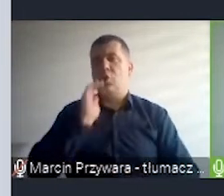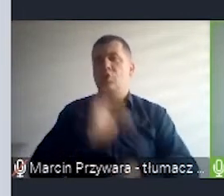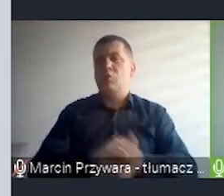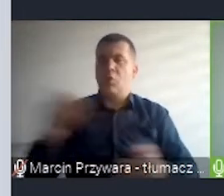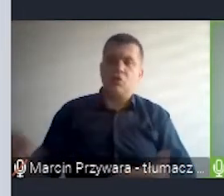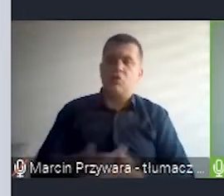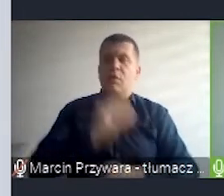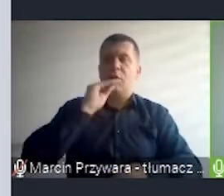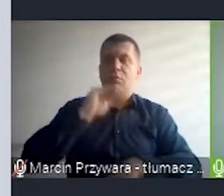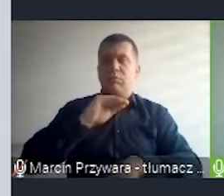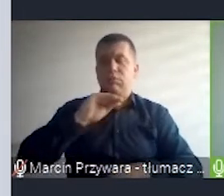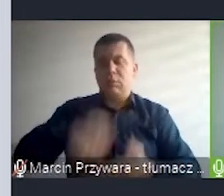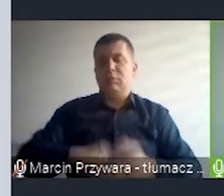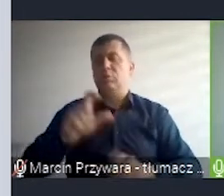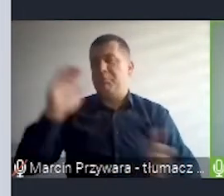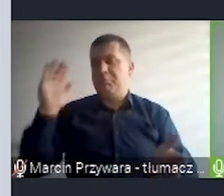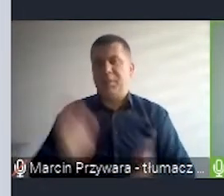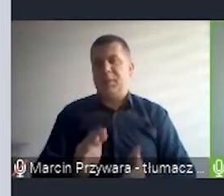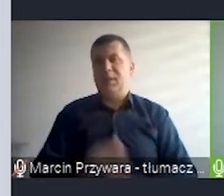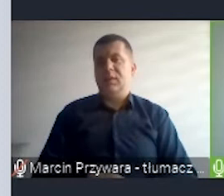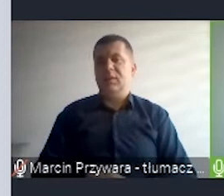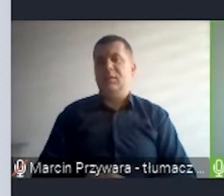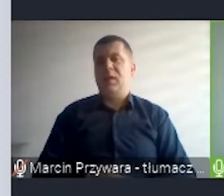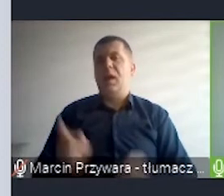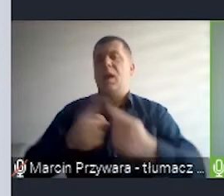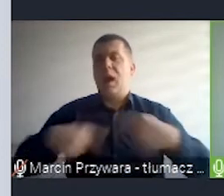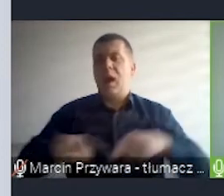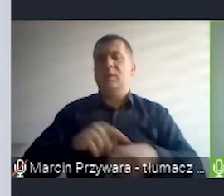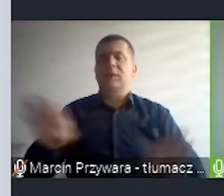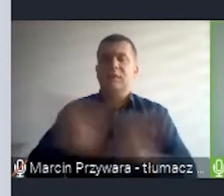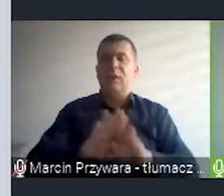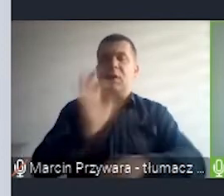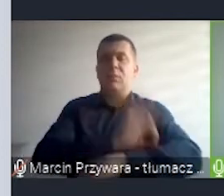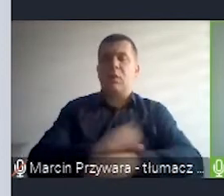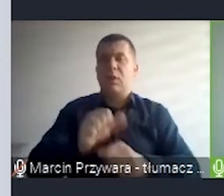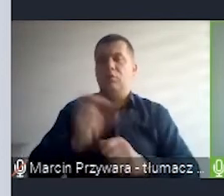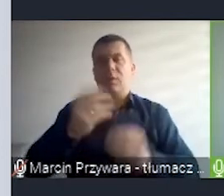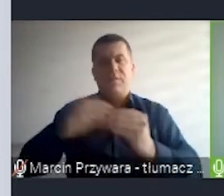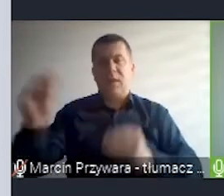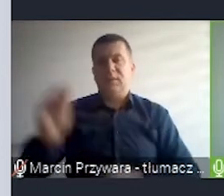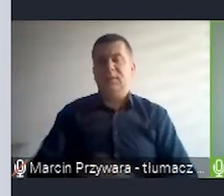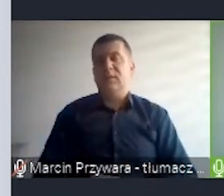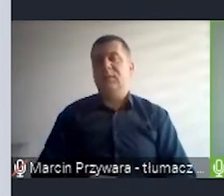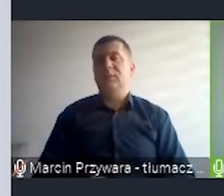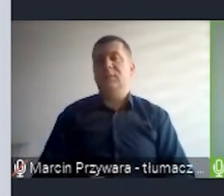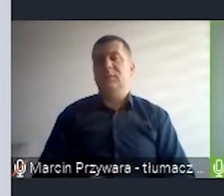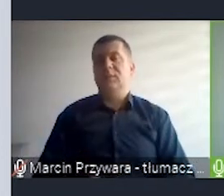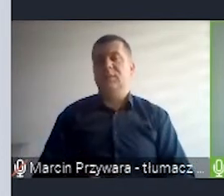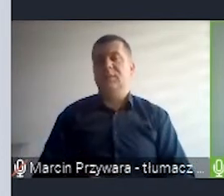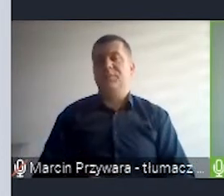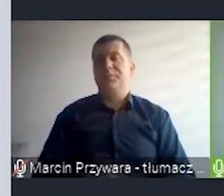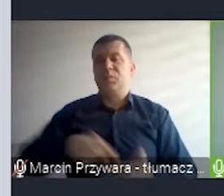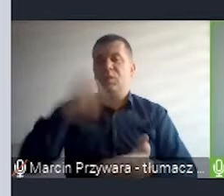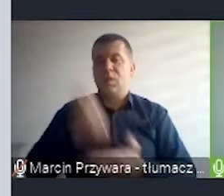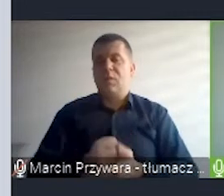nowych podpisuje się coraz mniej, a realizowanych i zamykanych projektów jest coraz więcej. Więc